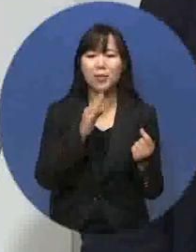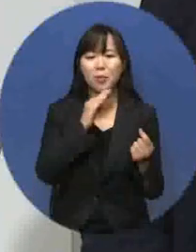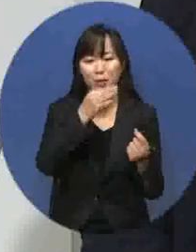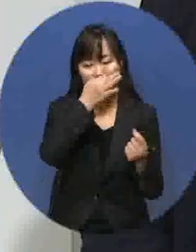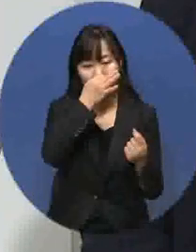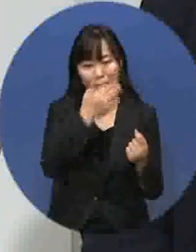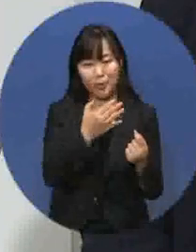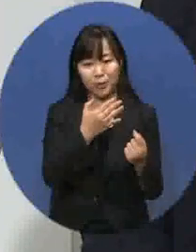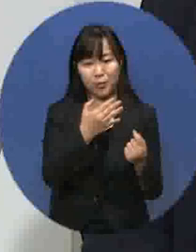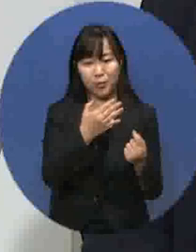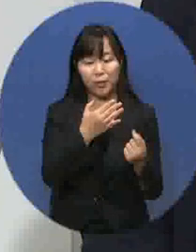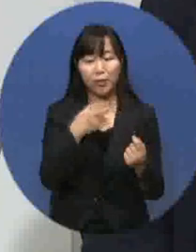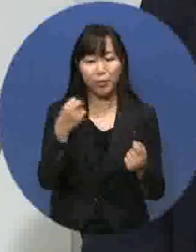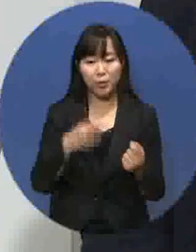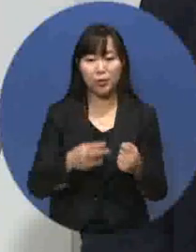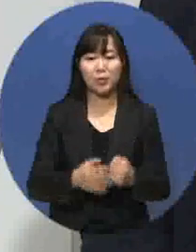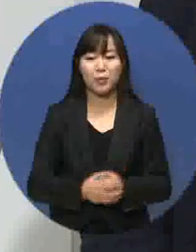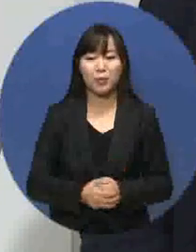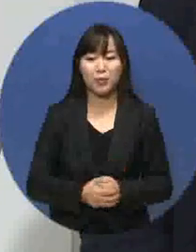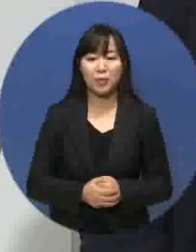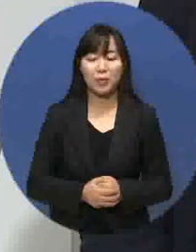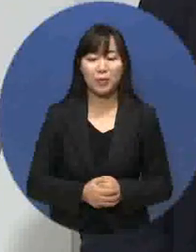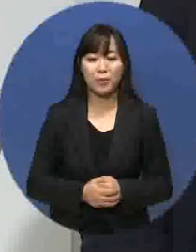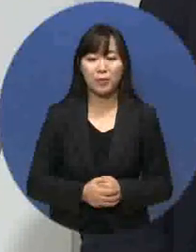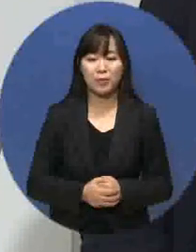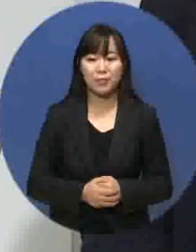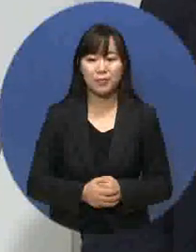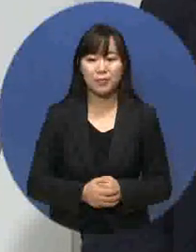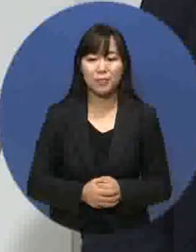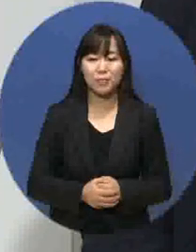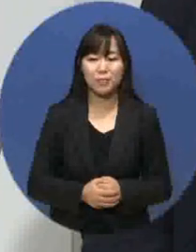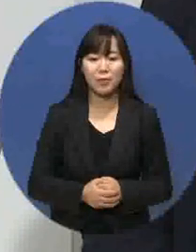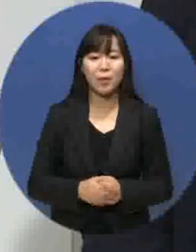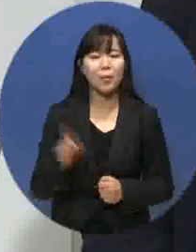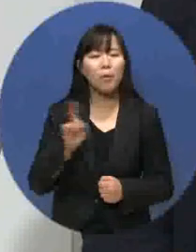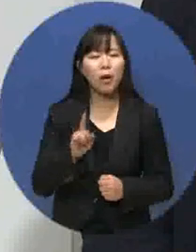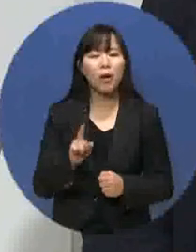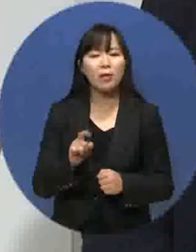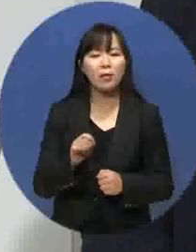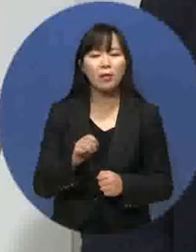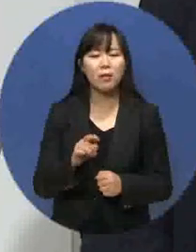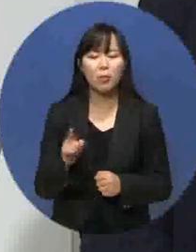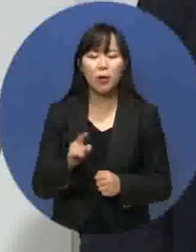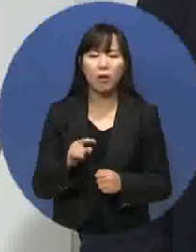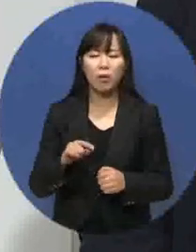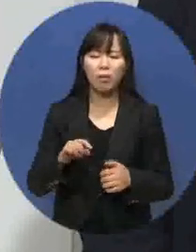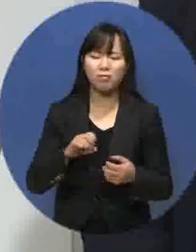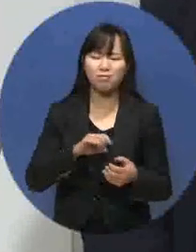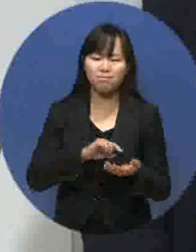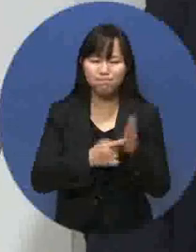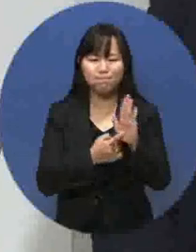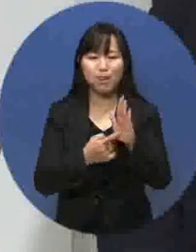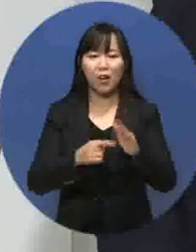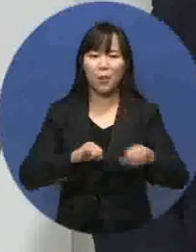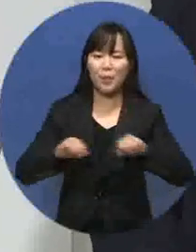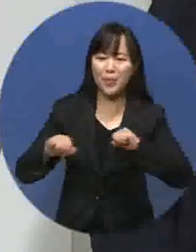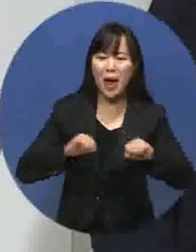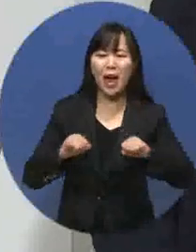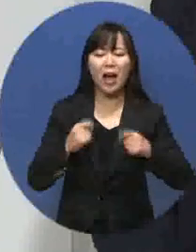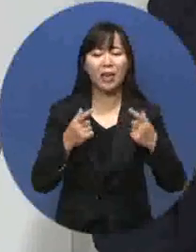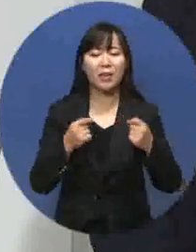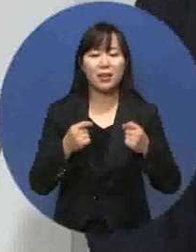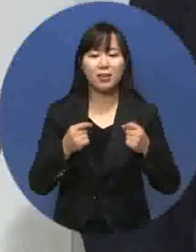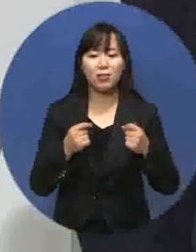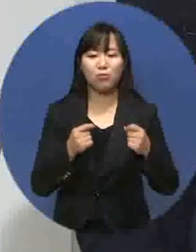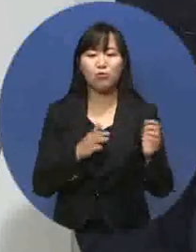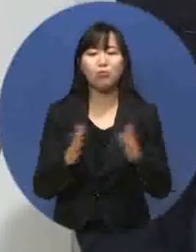힘들고 그리고 또 무언가를 잘 드러내려고 하고 막 이런 액션을 하려고 하는 이제